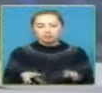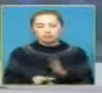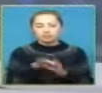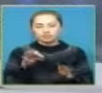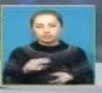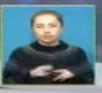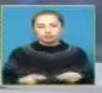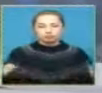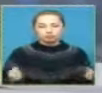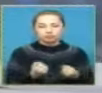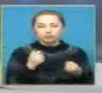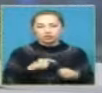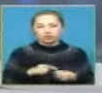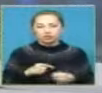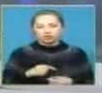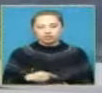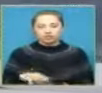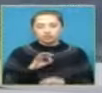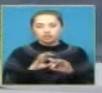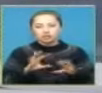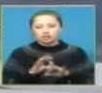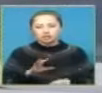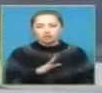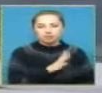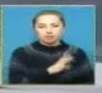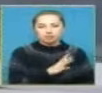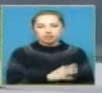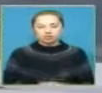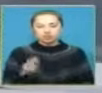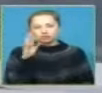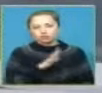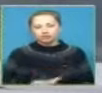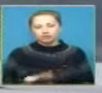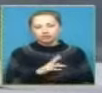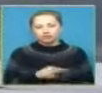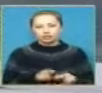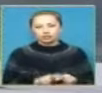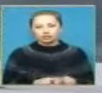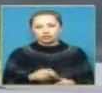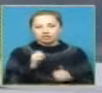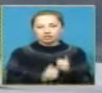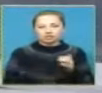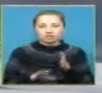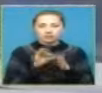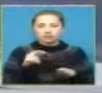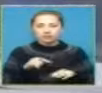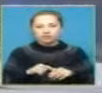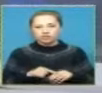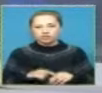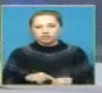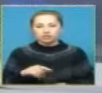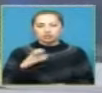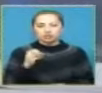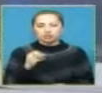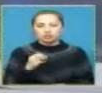қос қолдап қуаттайтын өңір зиялылары осылай деп отыр. Оңтүстік игі жақсыларының пайымынша әрбір сайлау елдің саяси элитаның